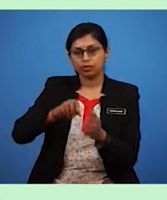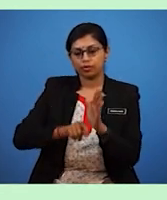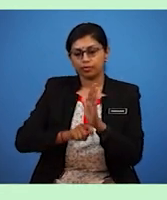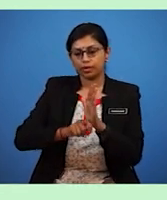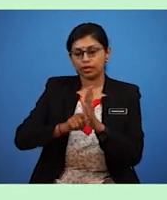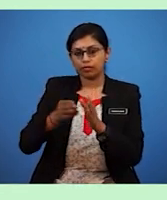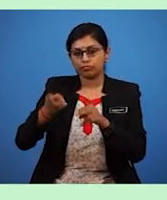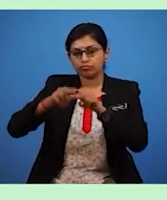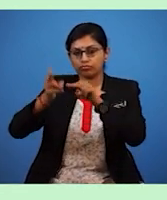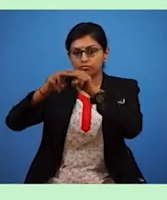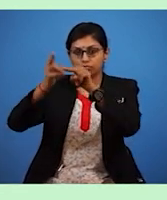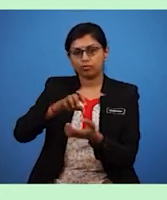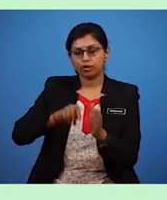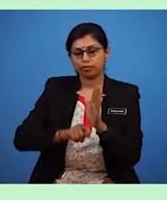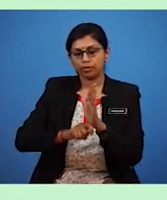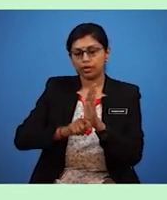meningkat.